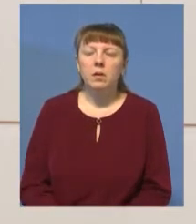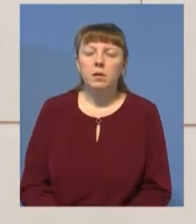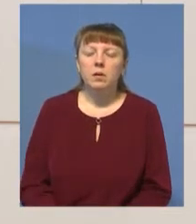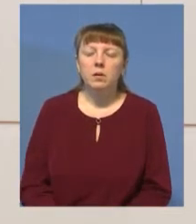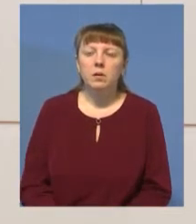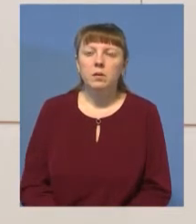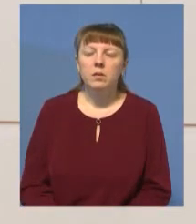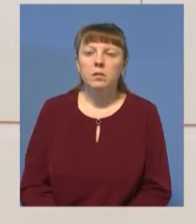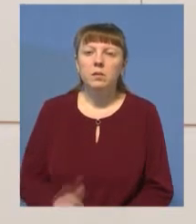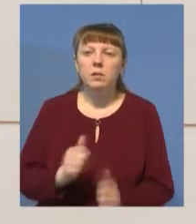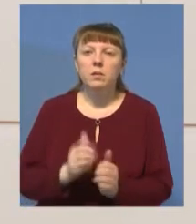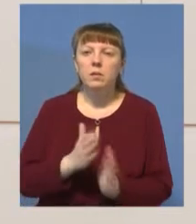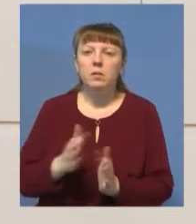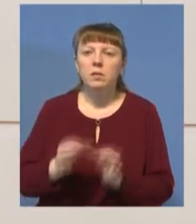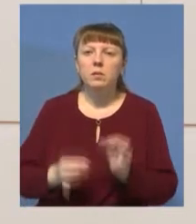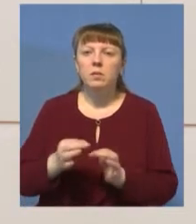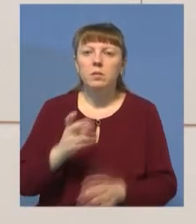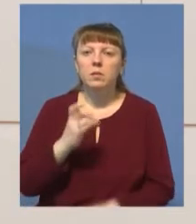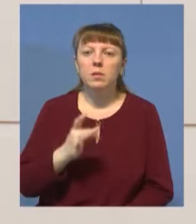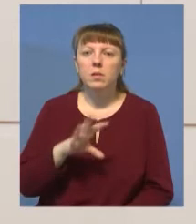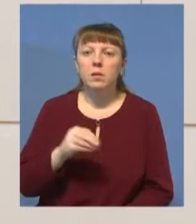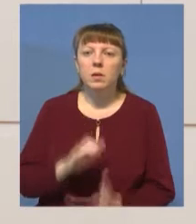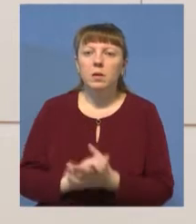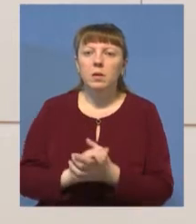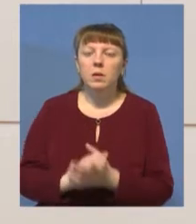с того, что в каждом суде имеет судья-медиатор,